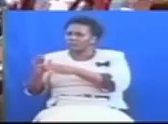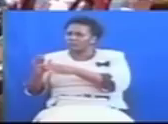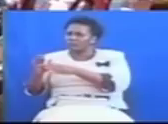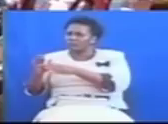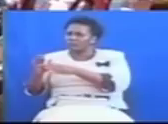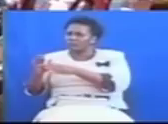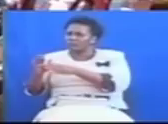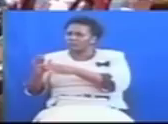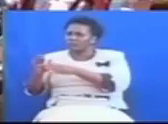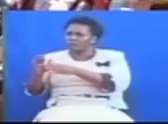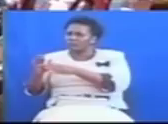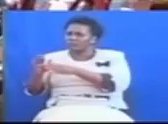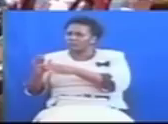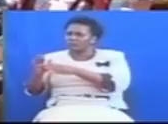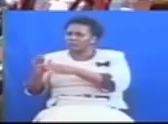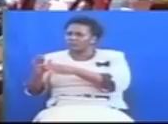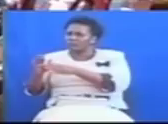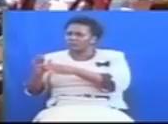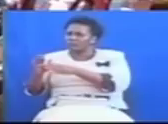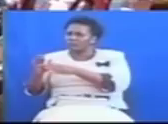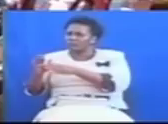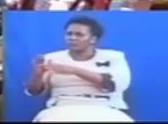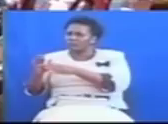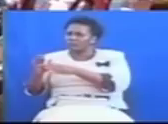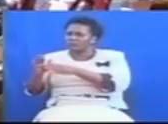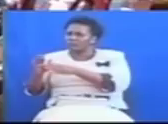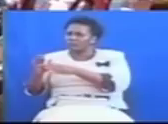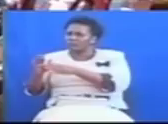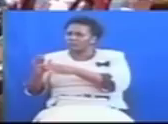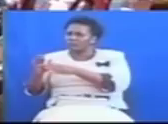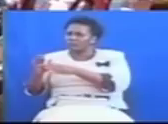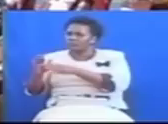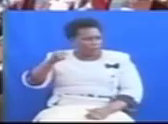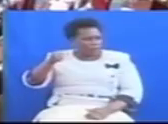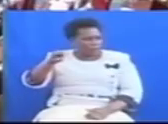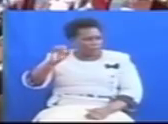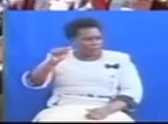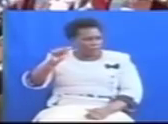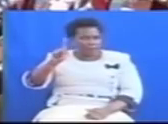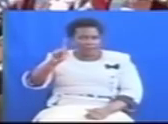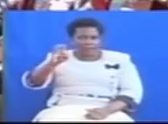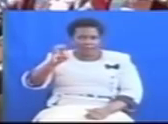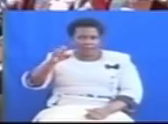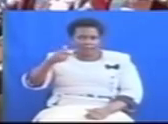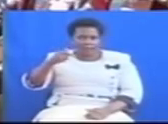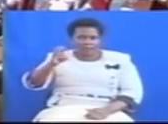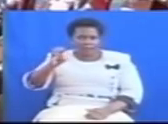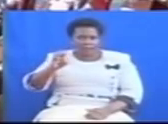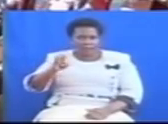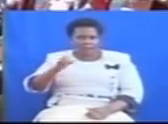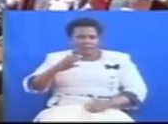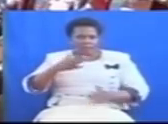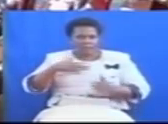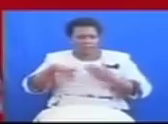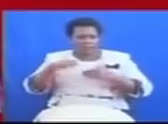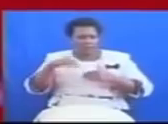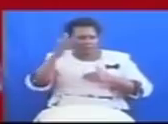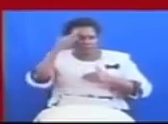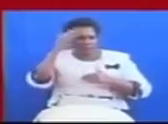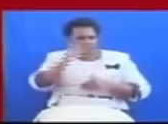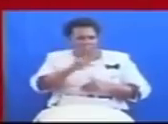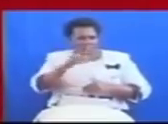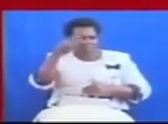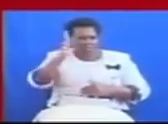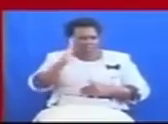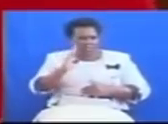katika mto Lomakali uliopo Balongwa Makete na ni miaka 11 sasa. Je, ni lini serikali itaanza kujenga bwawa hilo na